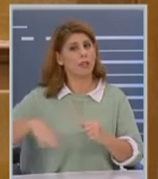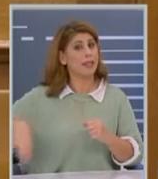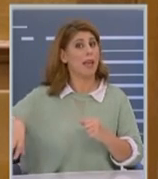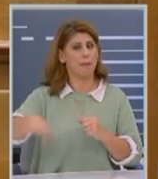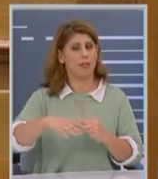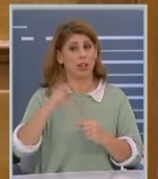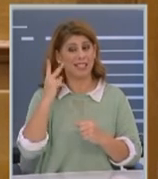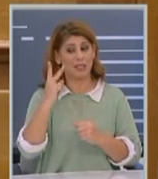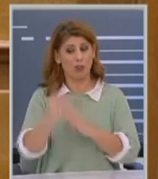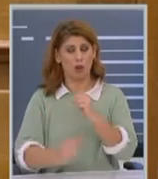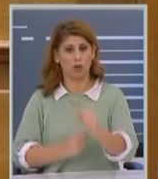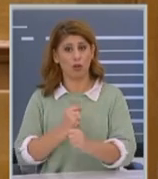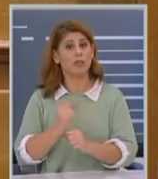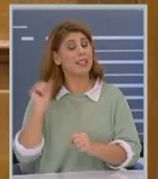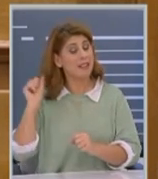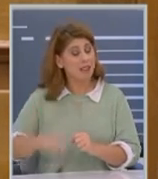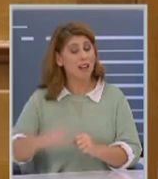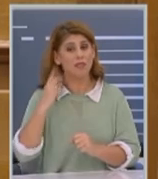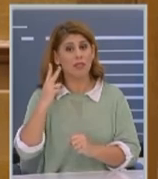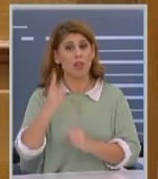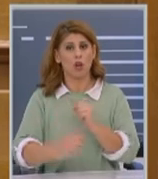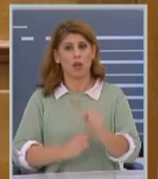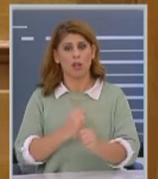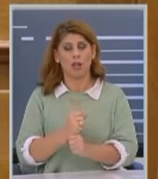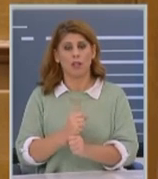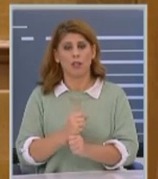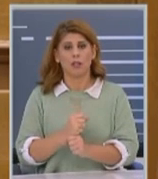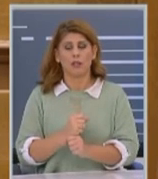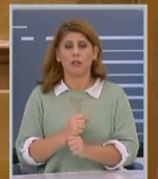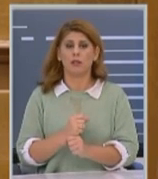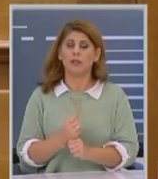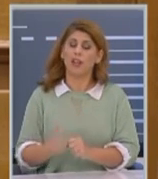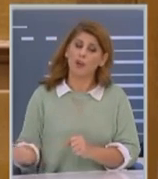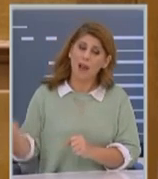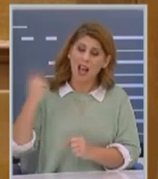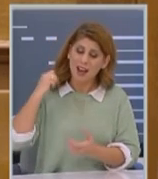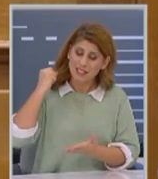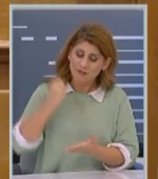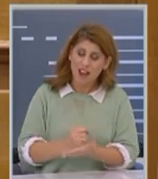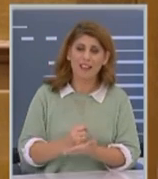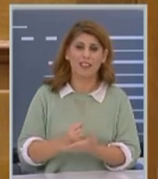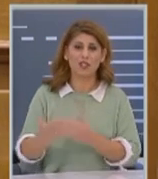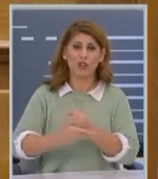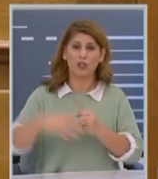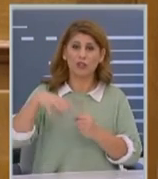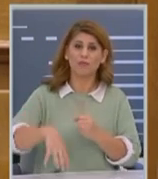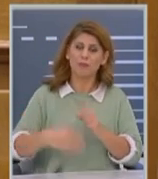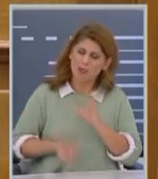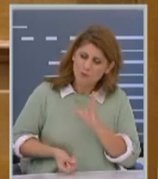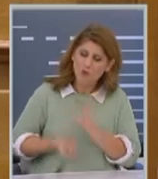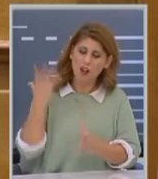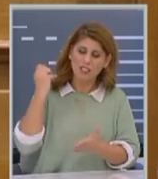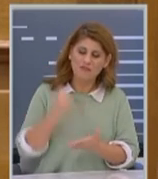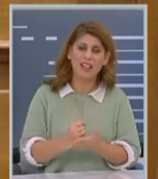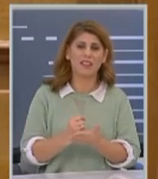σε 2 χρόνια, ναι, μέσα σε 2 χρόνια, βάλαμε μια άλλη σφραγίδα στον αγροτικό χώρο, μια άλλη σφραγίδα στα